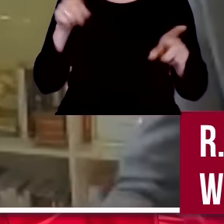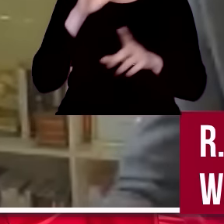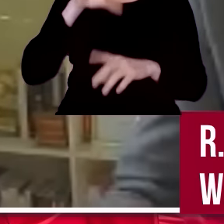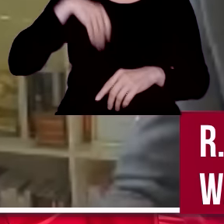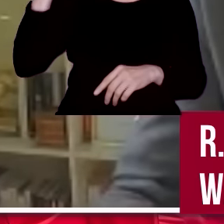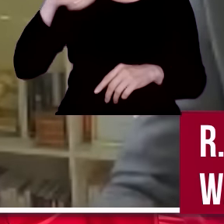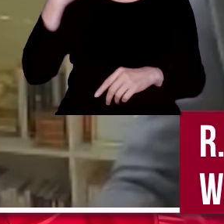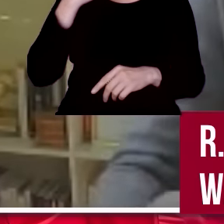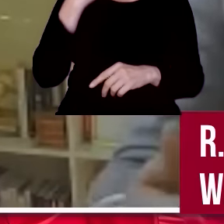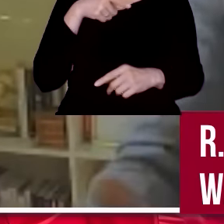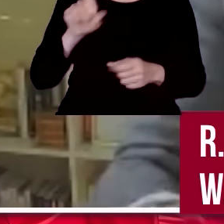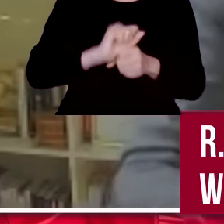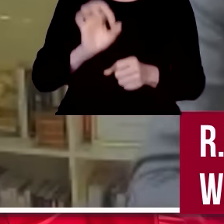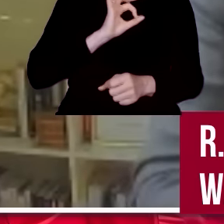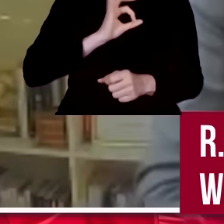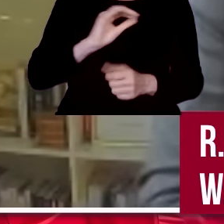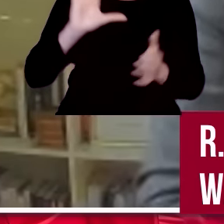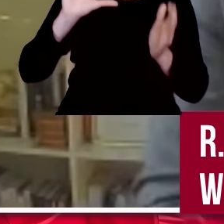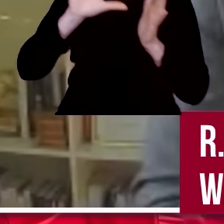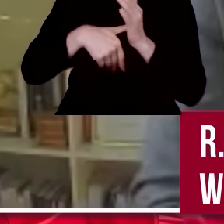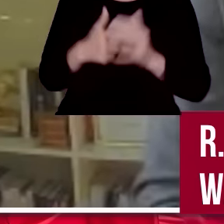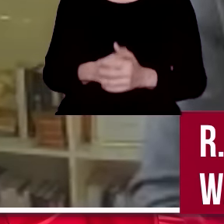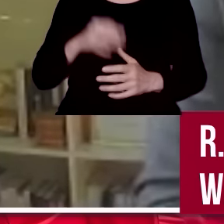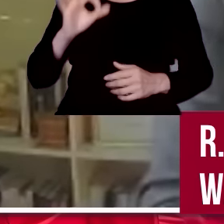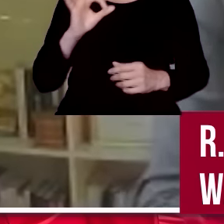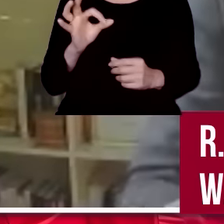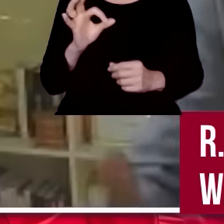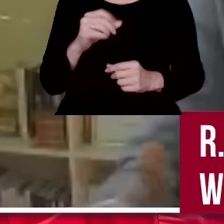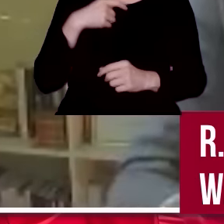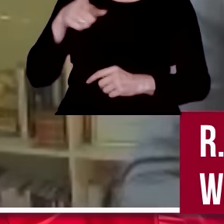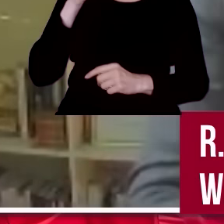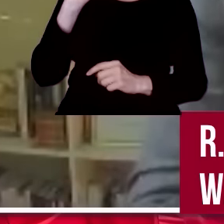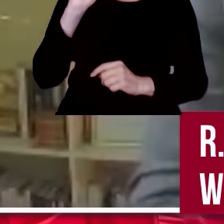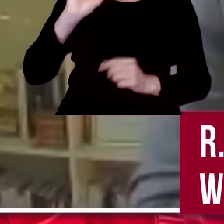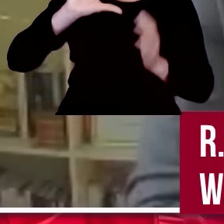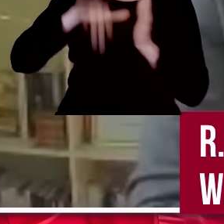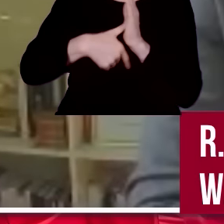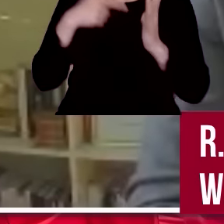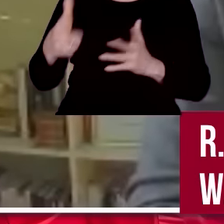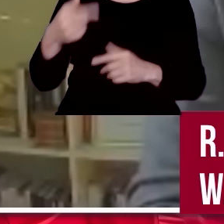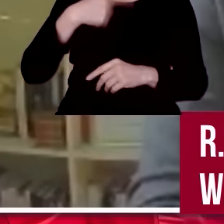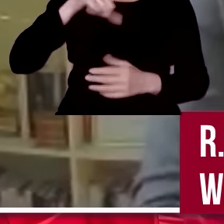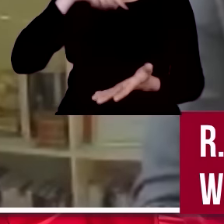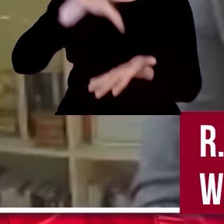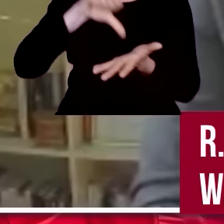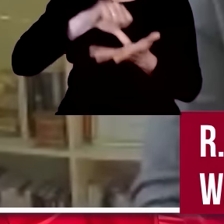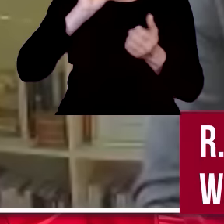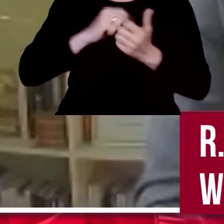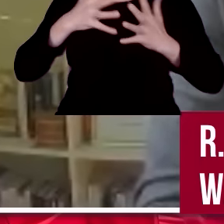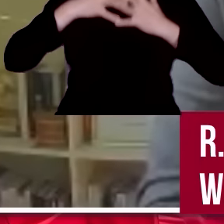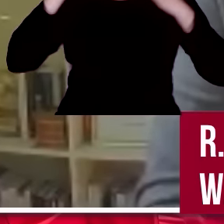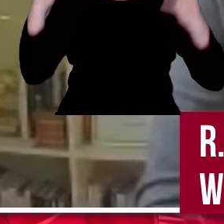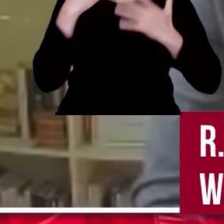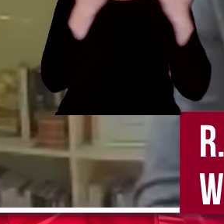powiedział ale przecież to jest moje miasto okazuje się że teraz kiedy mamy w tym jego mieście tak naprawdę w naszej stolicy olbrzymi pożar on